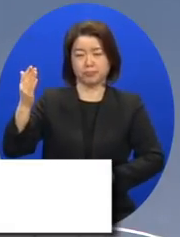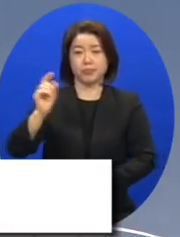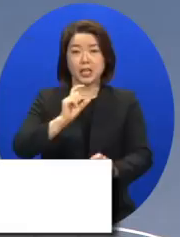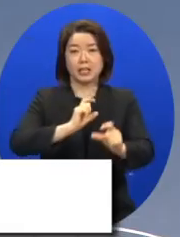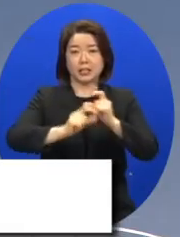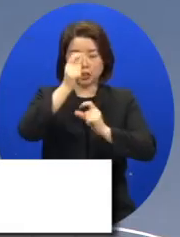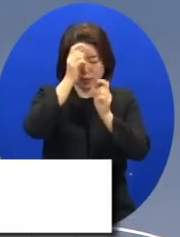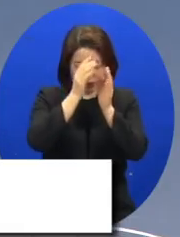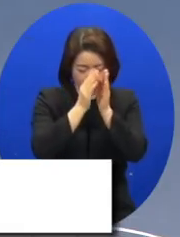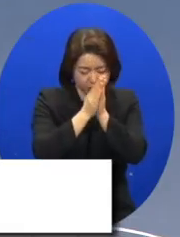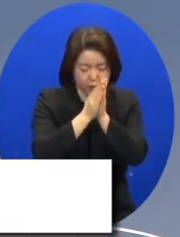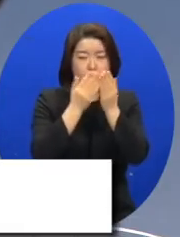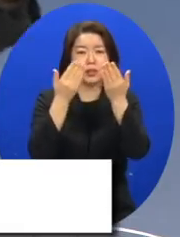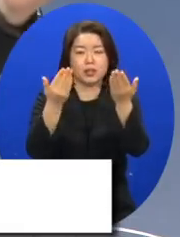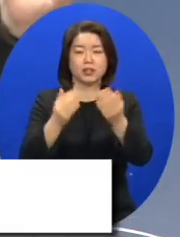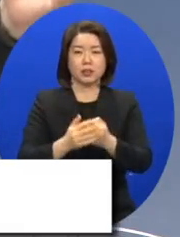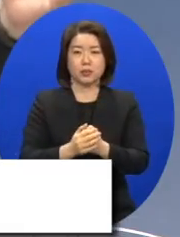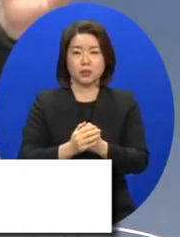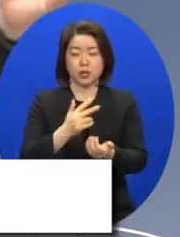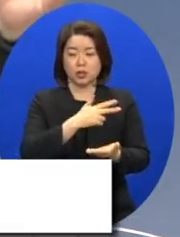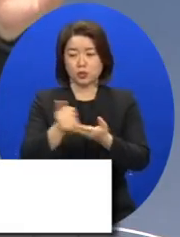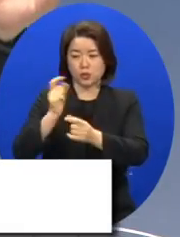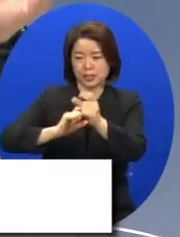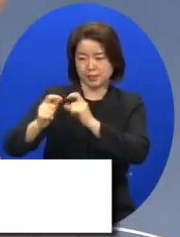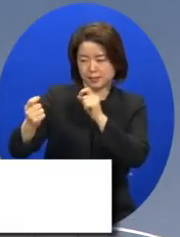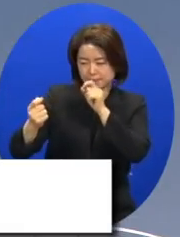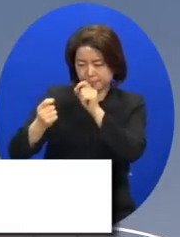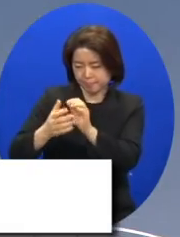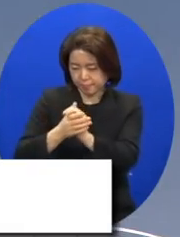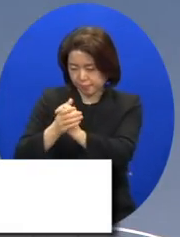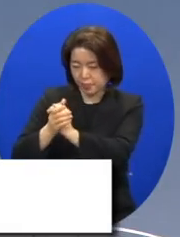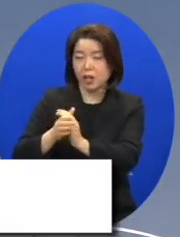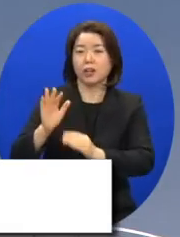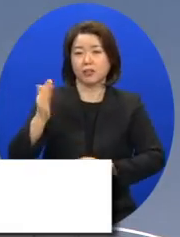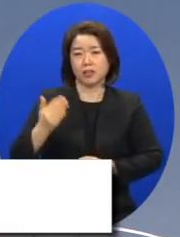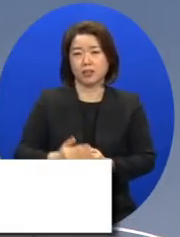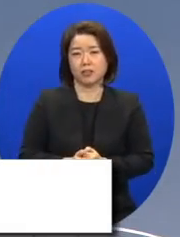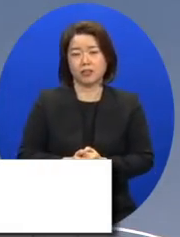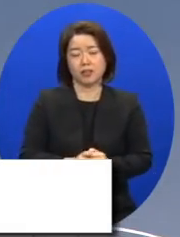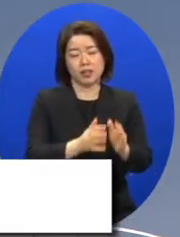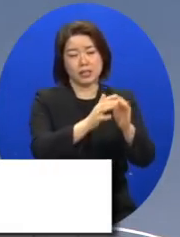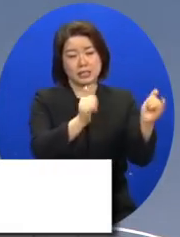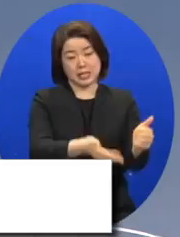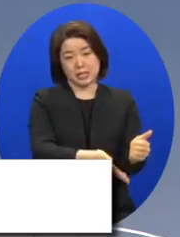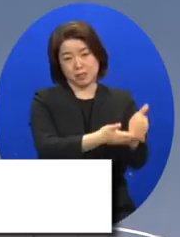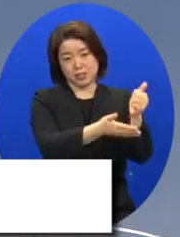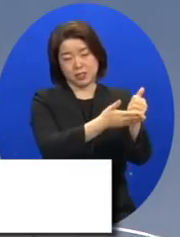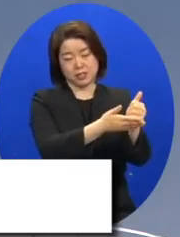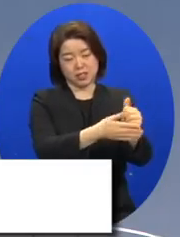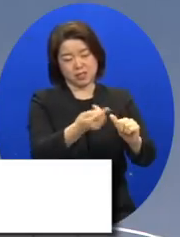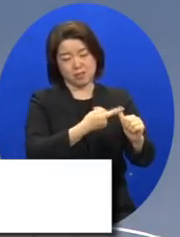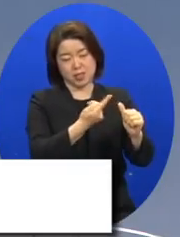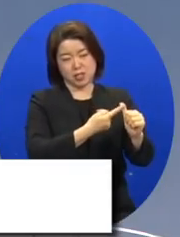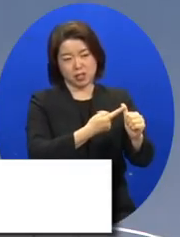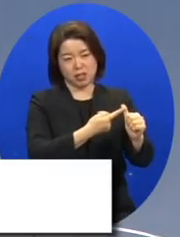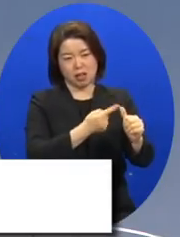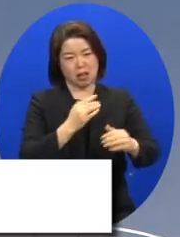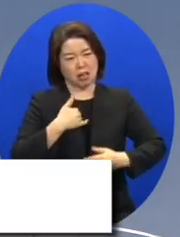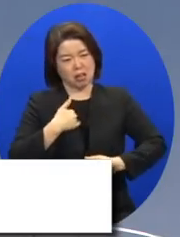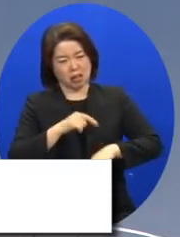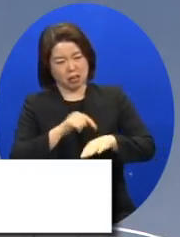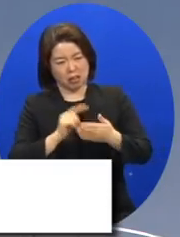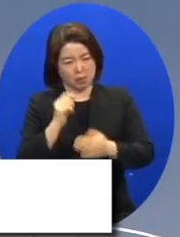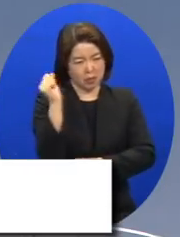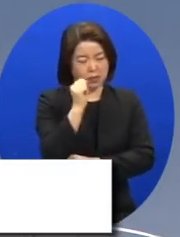그리고 주님께 더 가까워지게 되더라 사람의 칭찬과 비난에 10년 알 게 아니구나 하는 걸